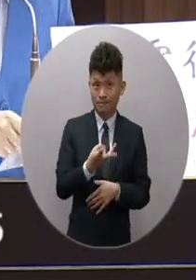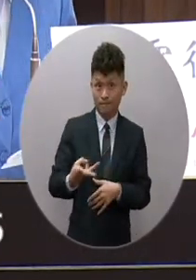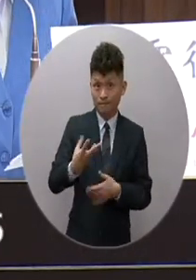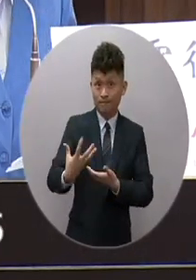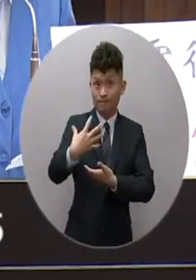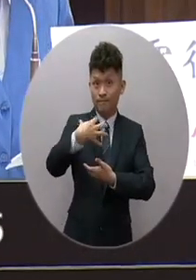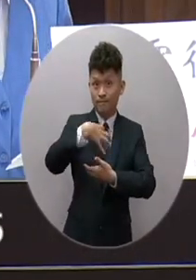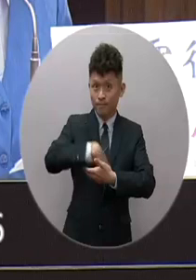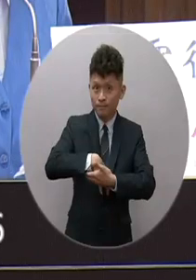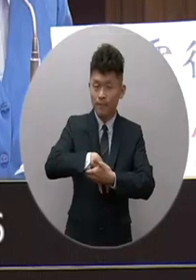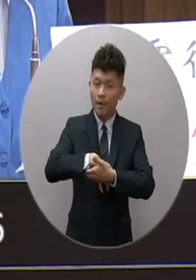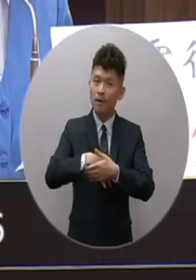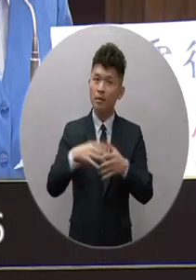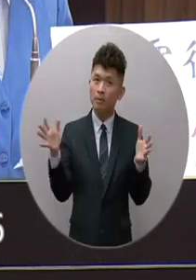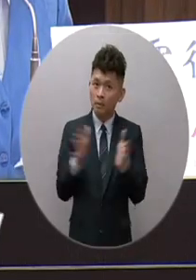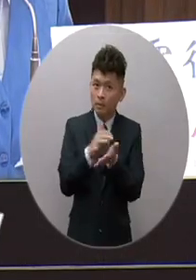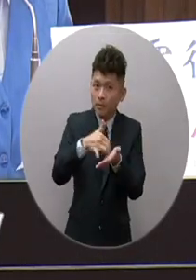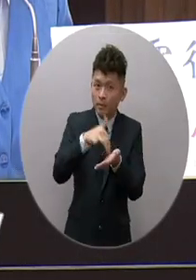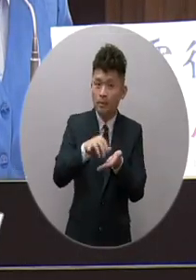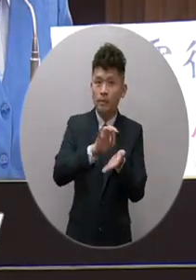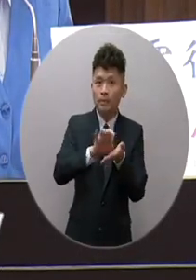包括进去的话，也只需要